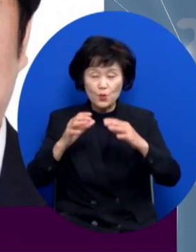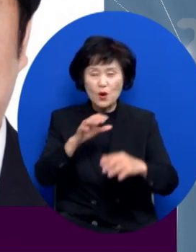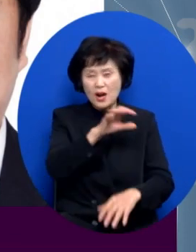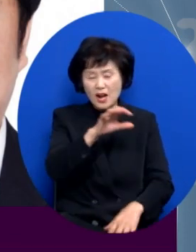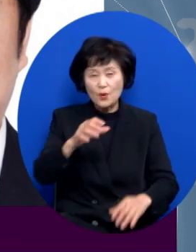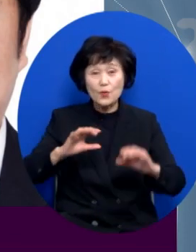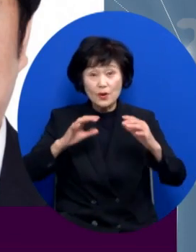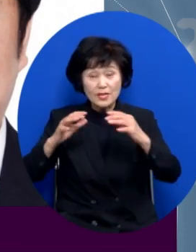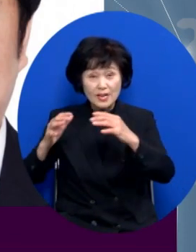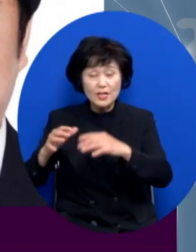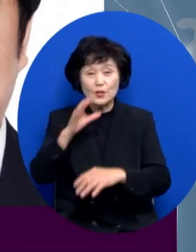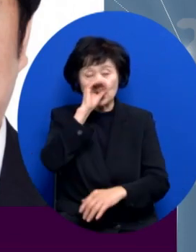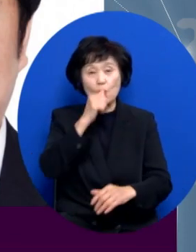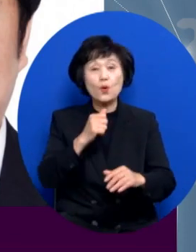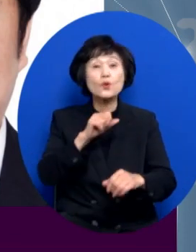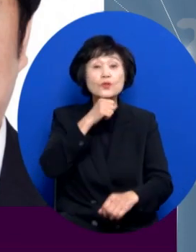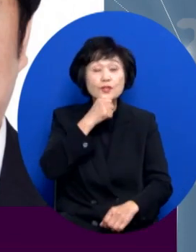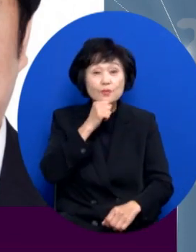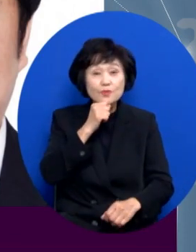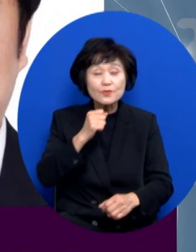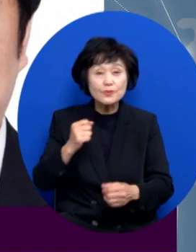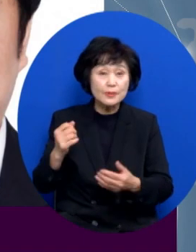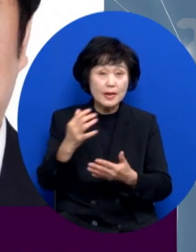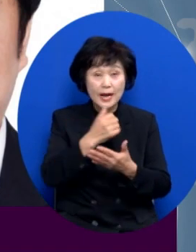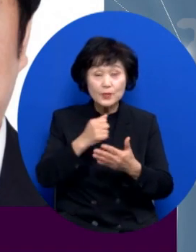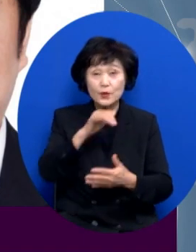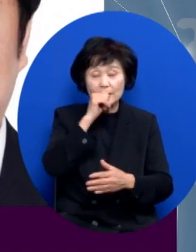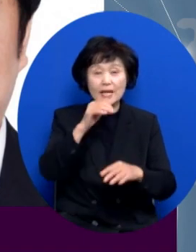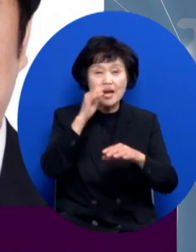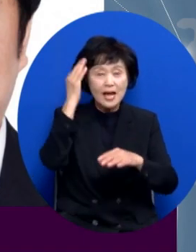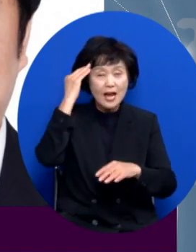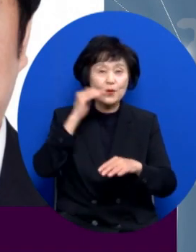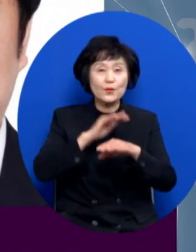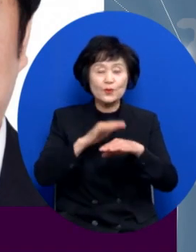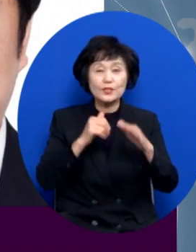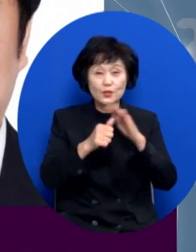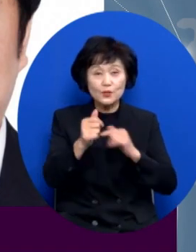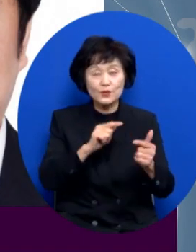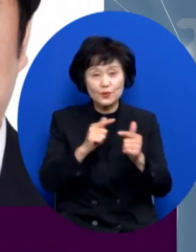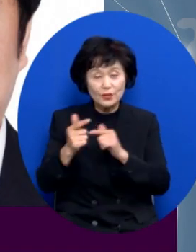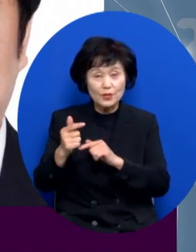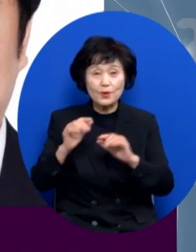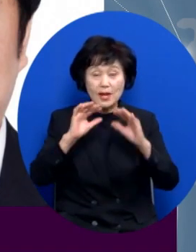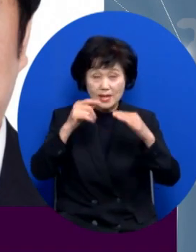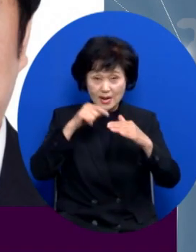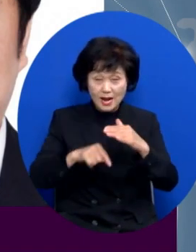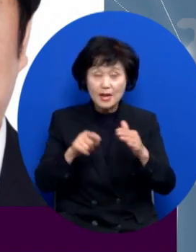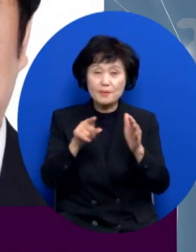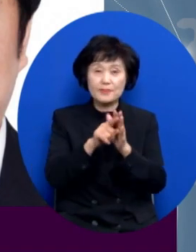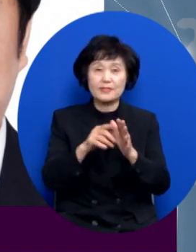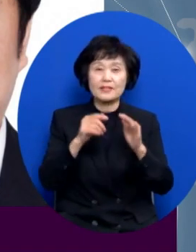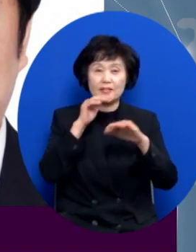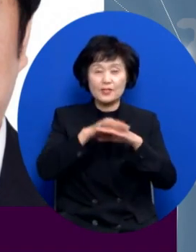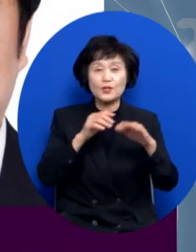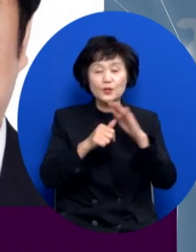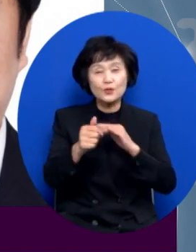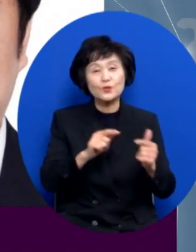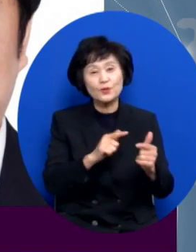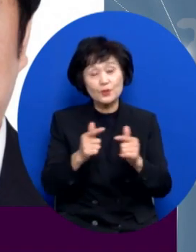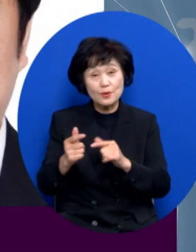좋은 성적을 거두고 있는 한국 선수들과 그리고 국내에 기독 선수들로